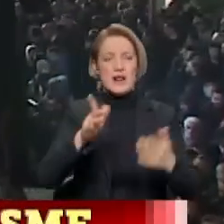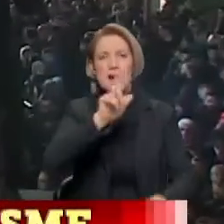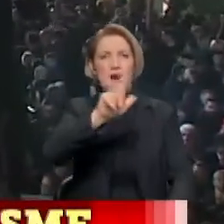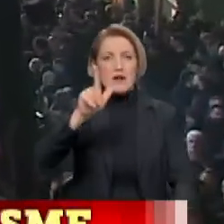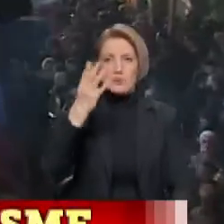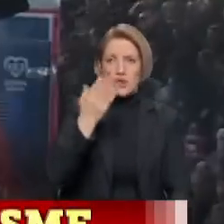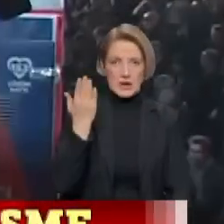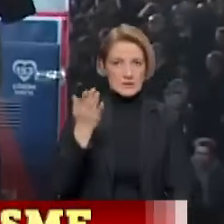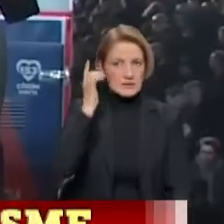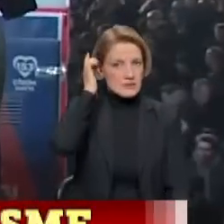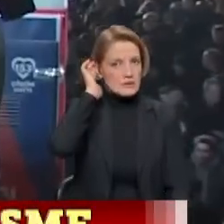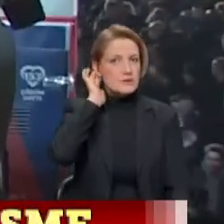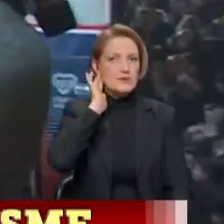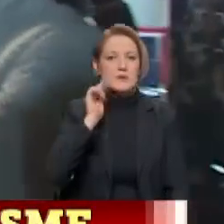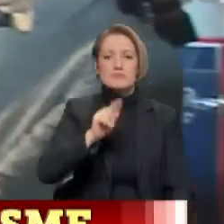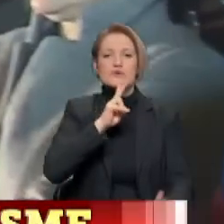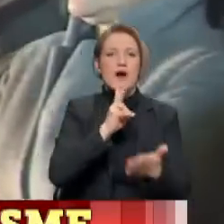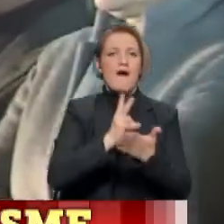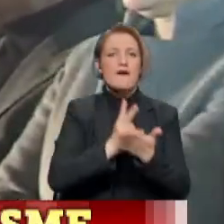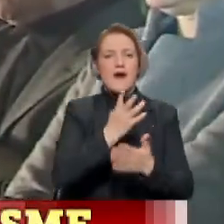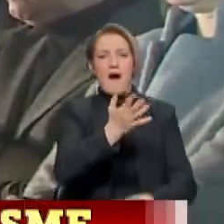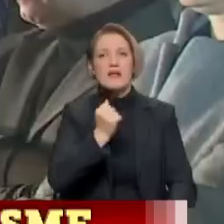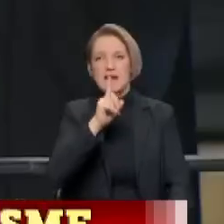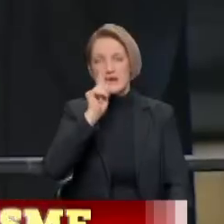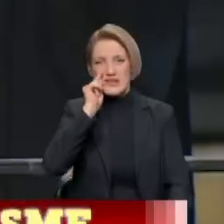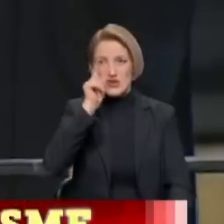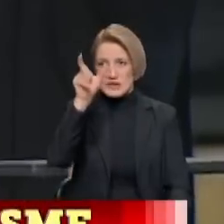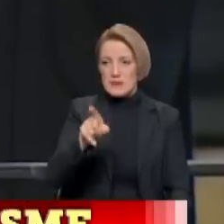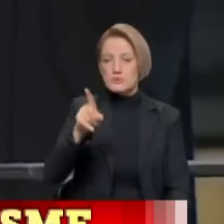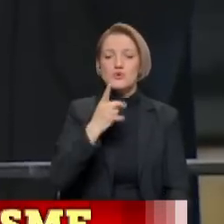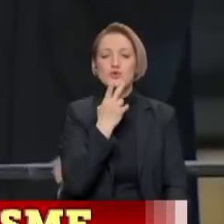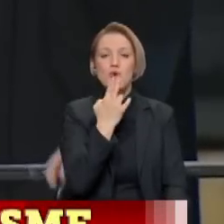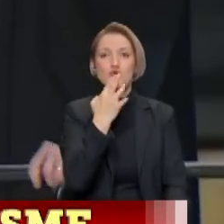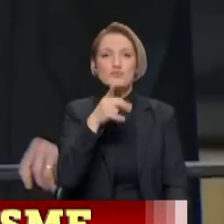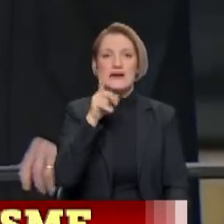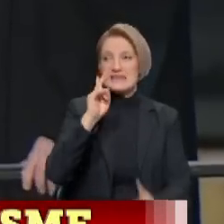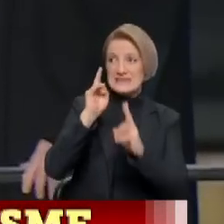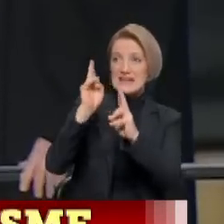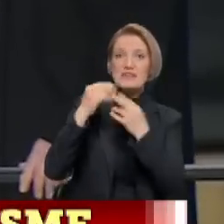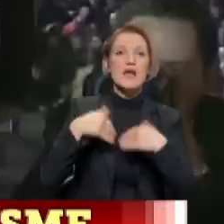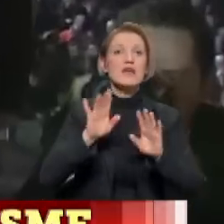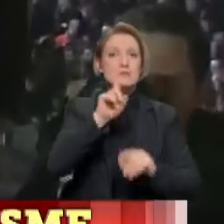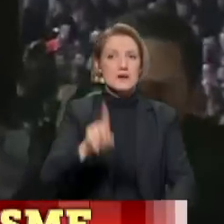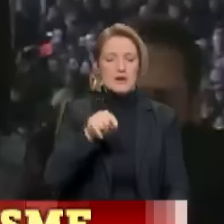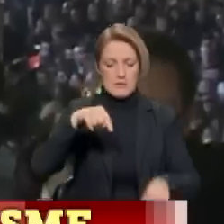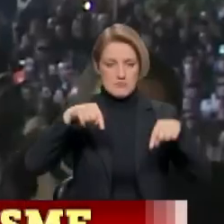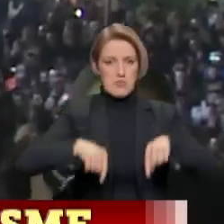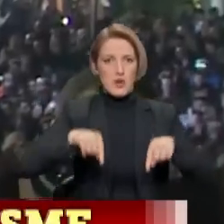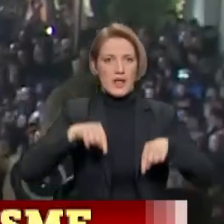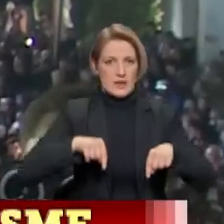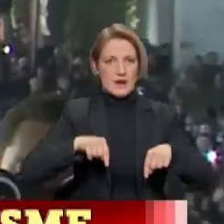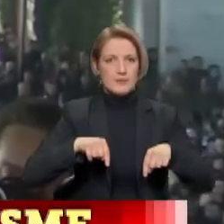lazım olacaktır. Bu kararı aldıran zat, bu sözler senin değil mi? Burada